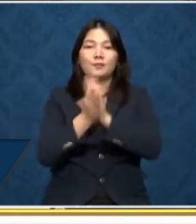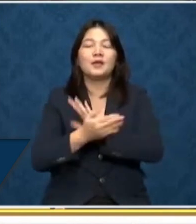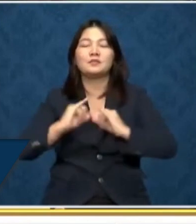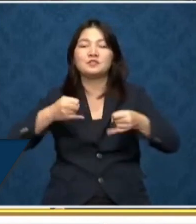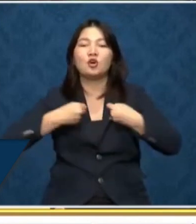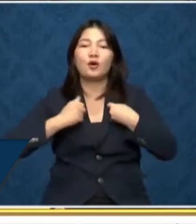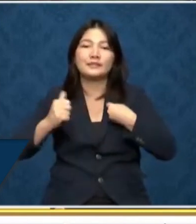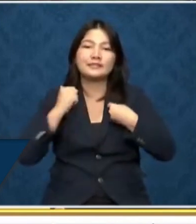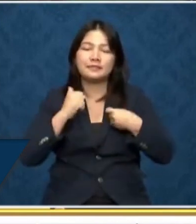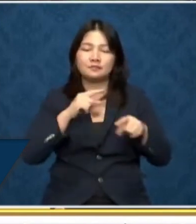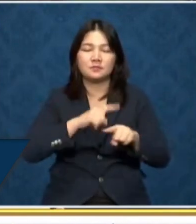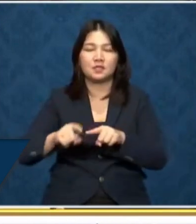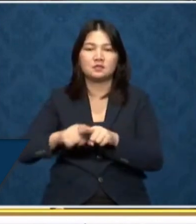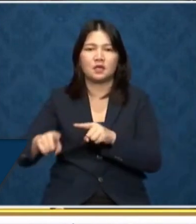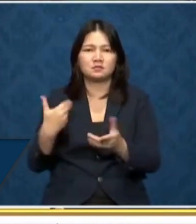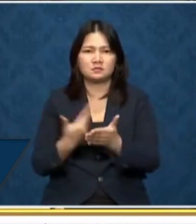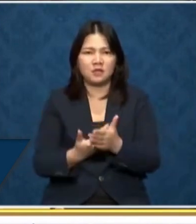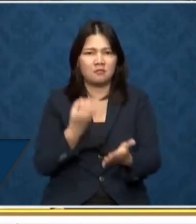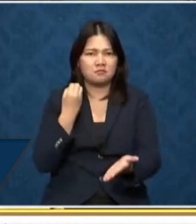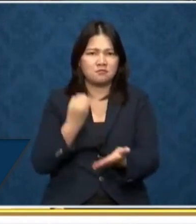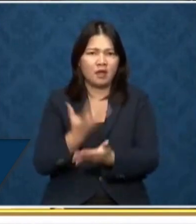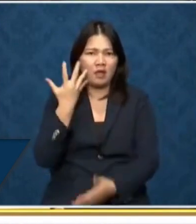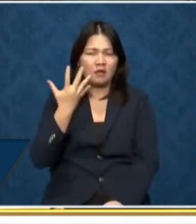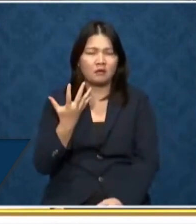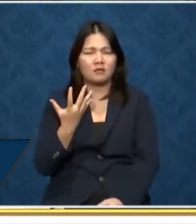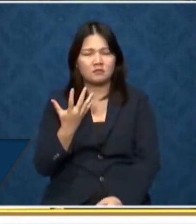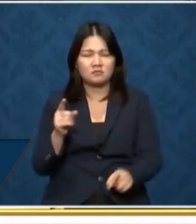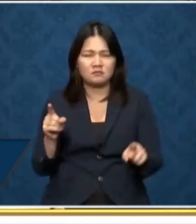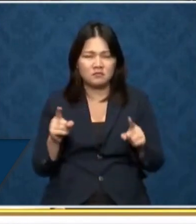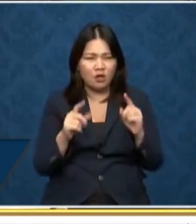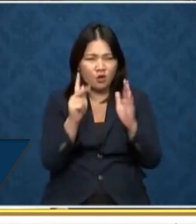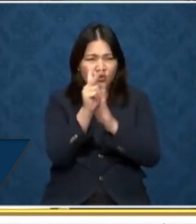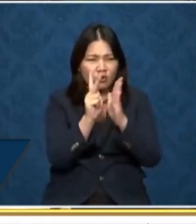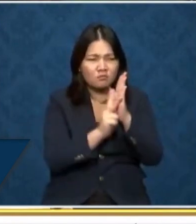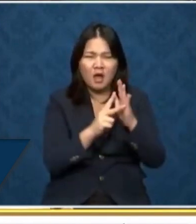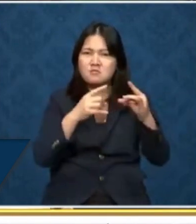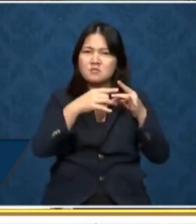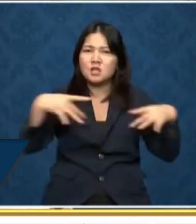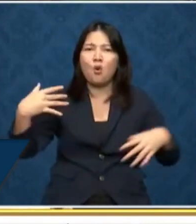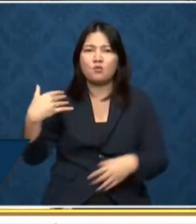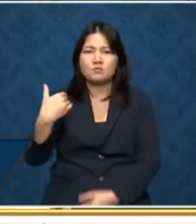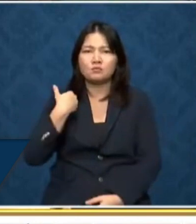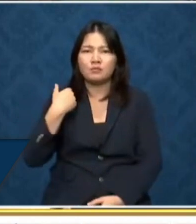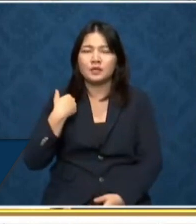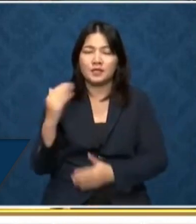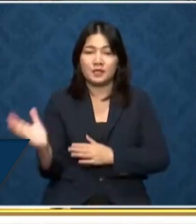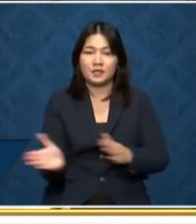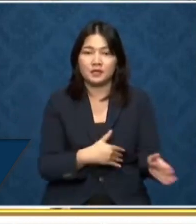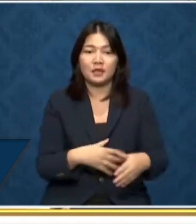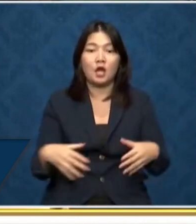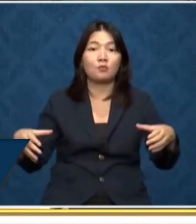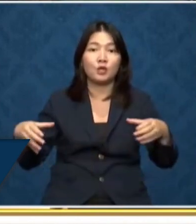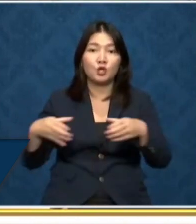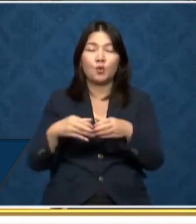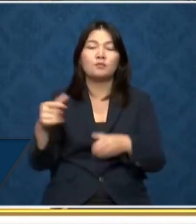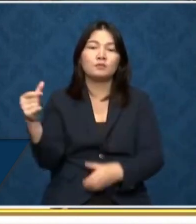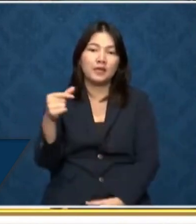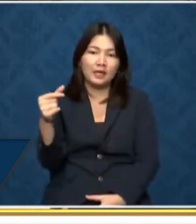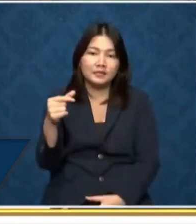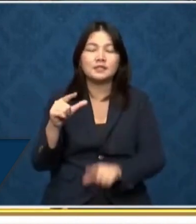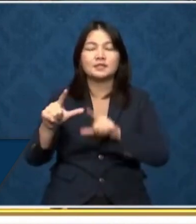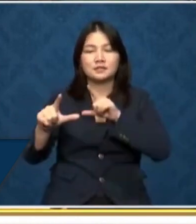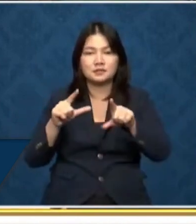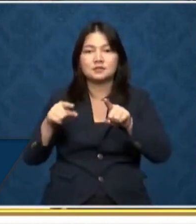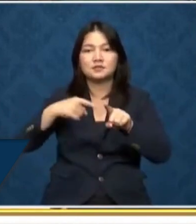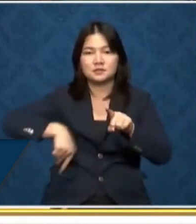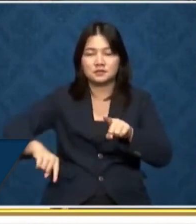เนียมแพงซึ่งไม่เป็นไปตามอัตราที่กำหนดไว้ในกฎหมายรวมทั้งได้รับการร้องเรียนจากกลุ่มไรเดอร์หรือผู้ให้บ